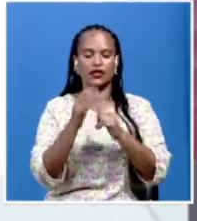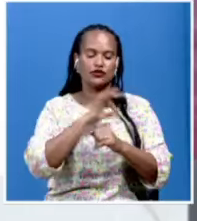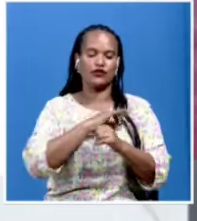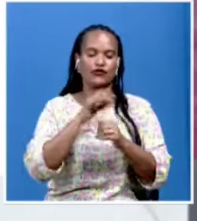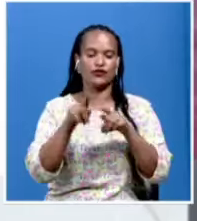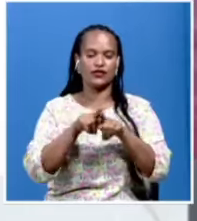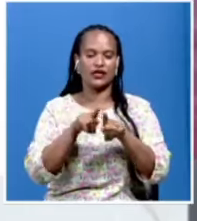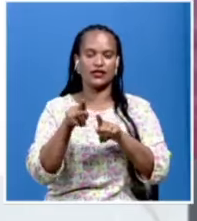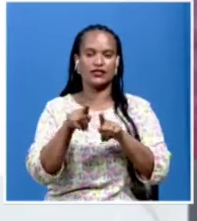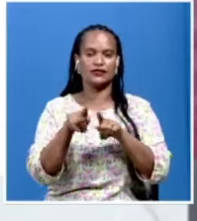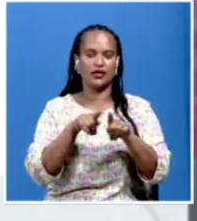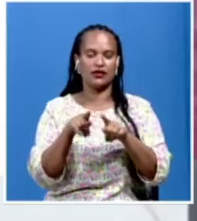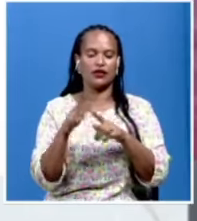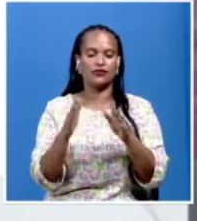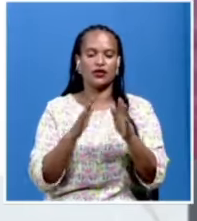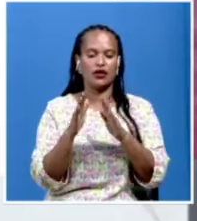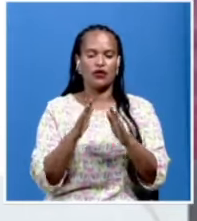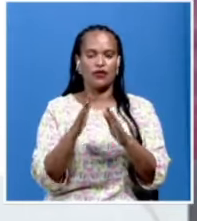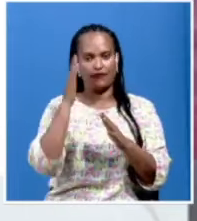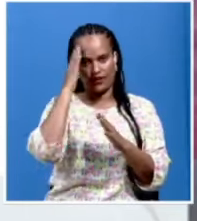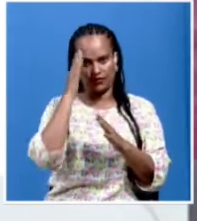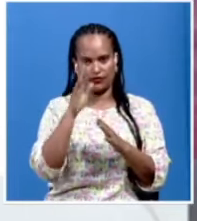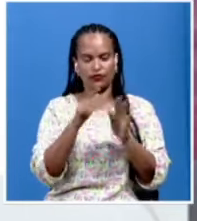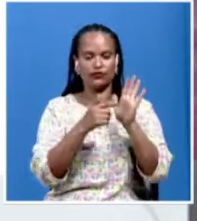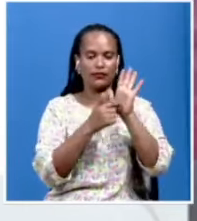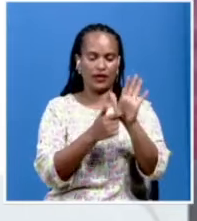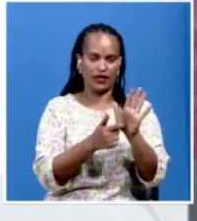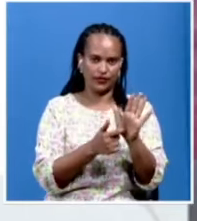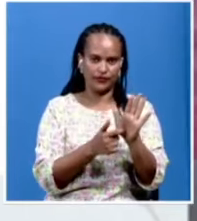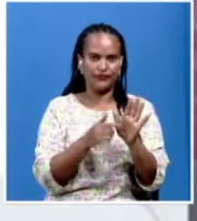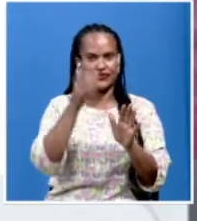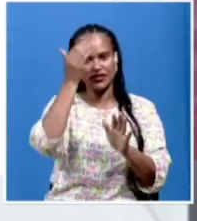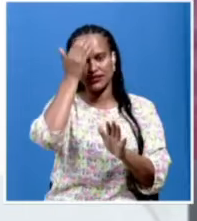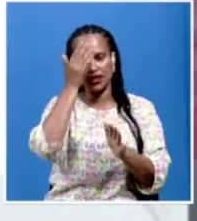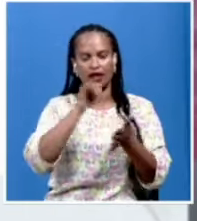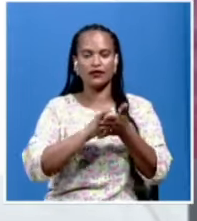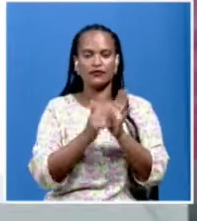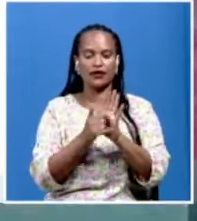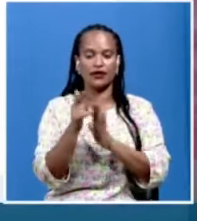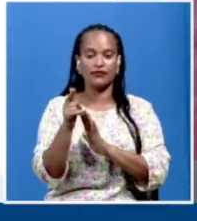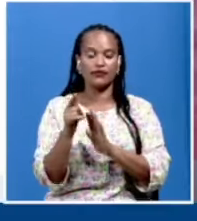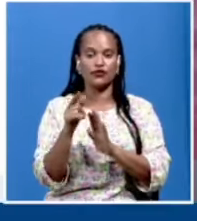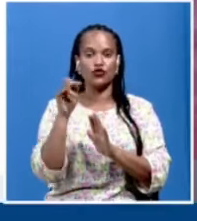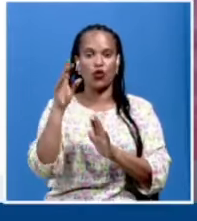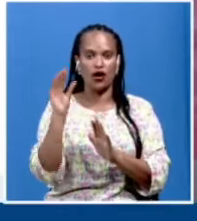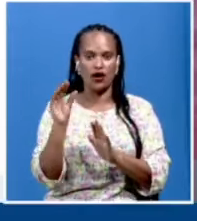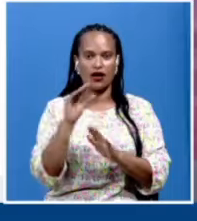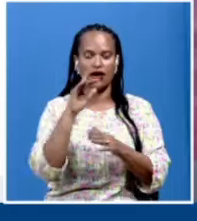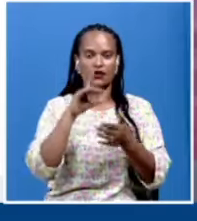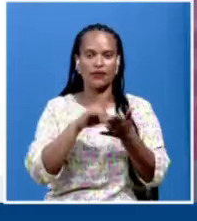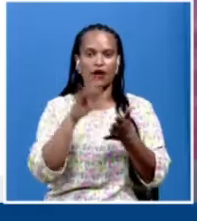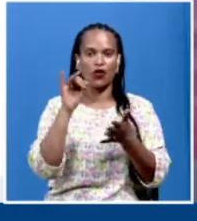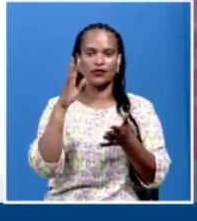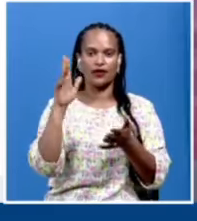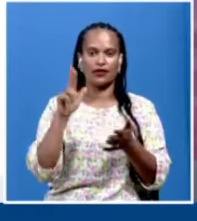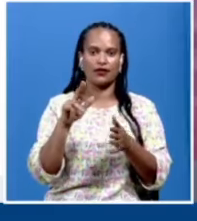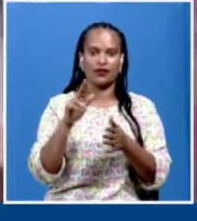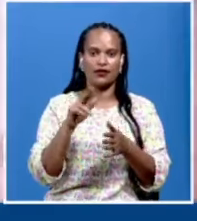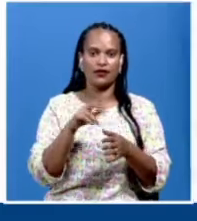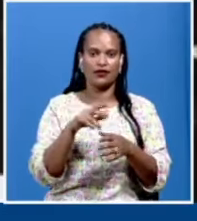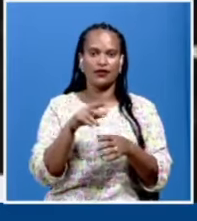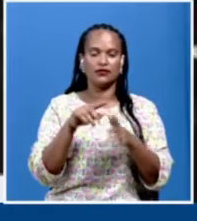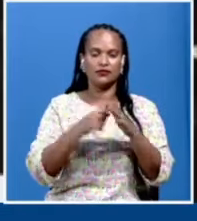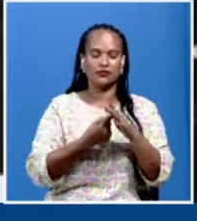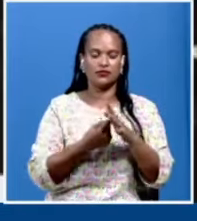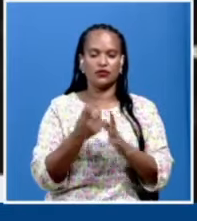سند سممعنات كمزا دالوا مفلات أن يتملخيتم إسرائيل بوغنا نابتي أب الدوحة رسا كتما كواتار كايد توت